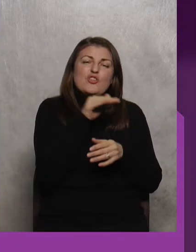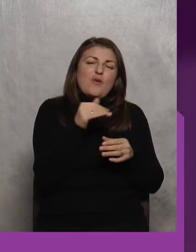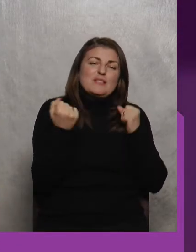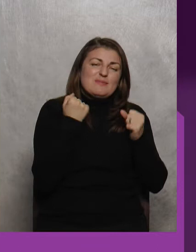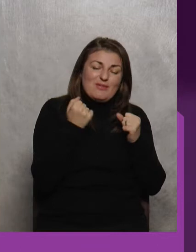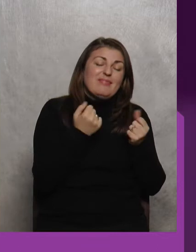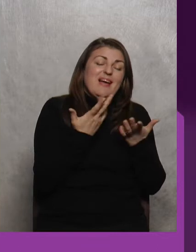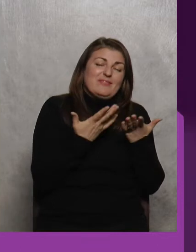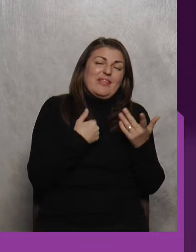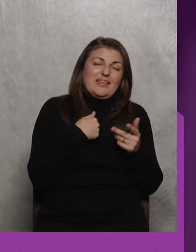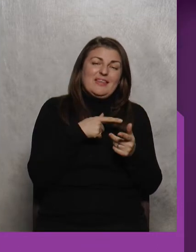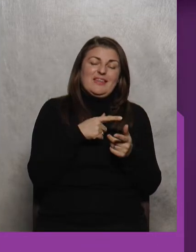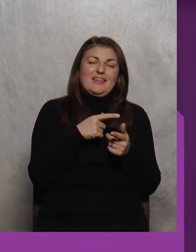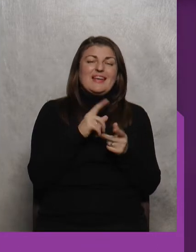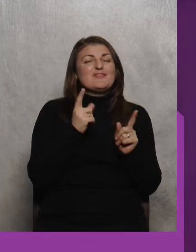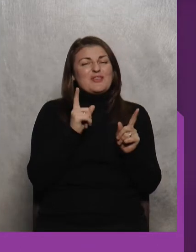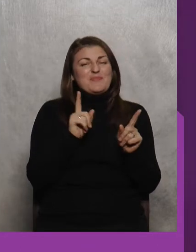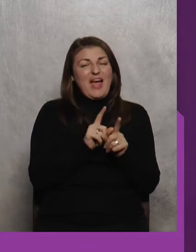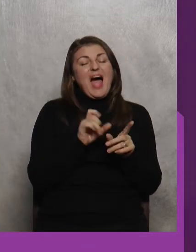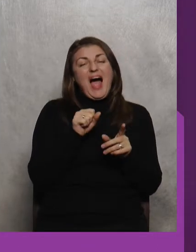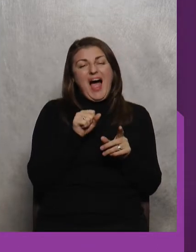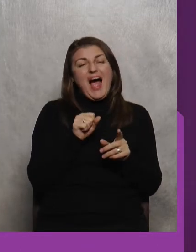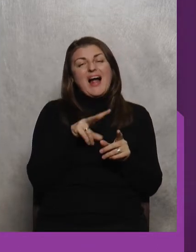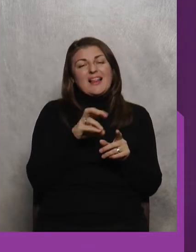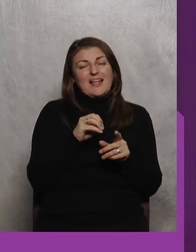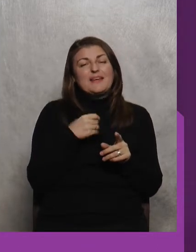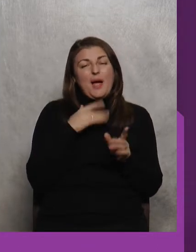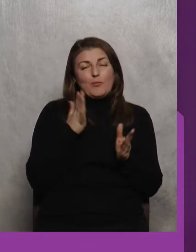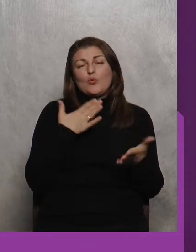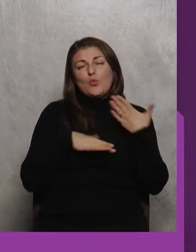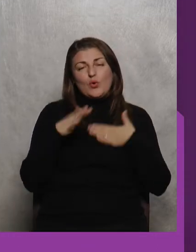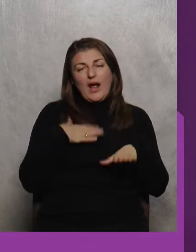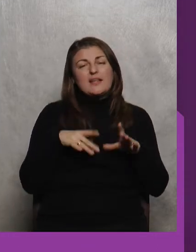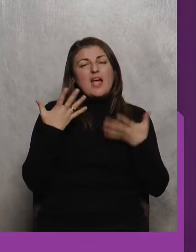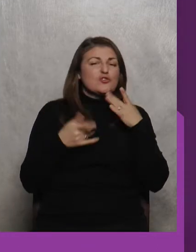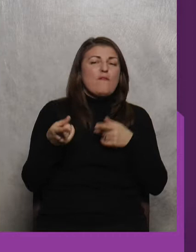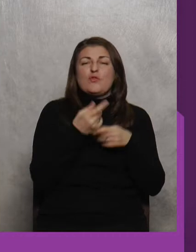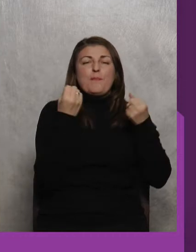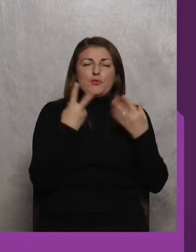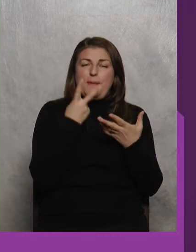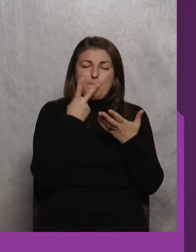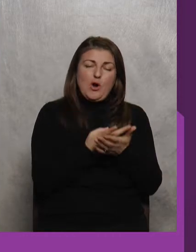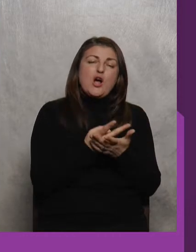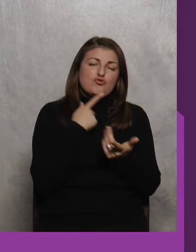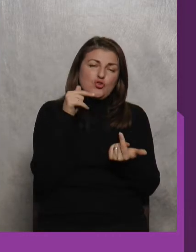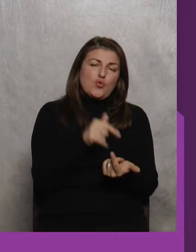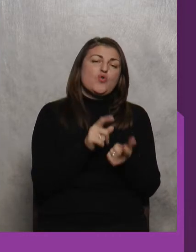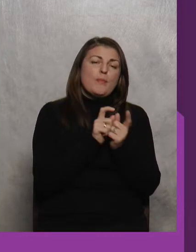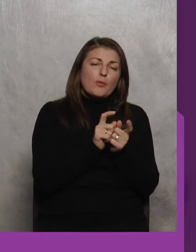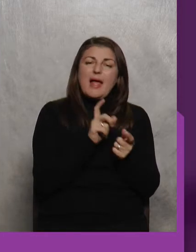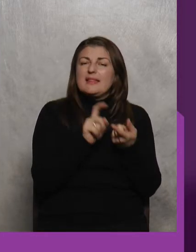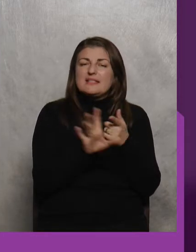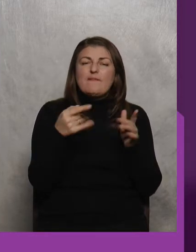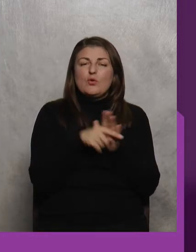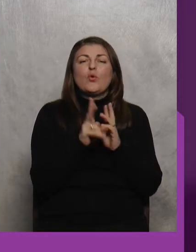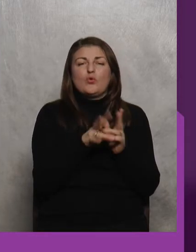як заявляюсь. Чомусь, так? Але буду радий, якщо вони просто покажуть достойну боротьбу і незалежно від того,